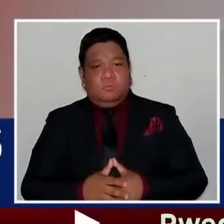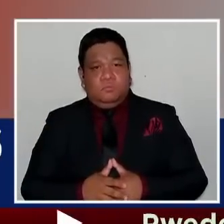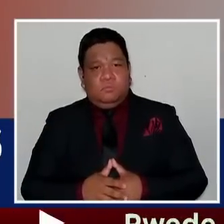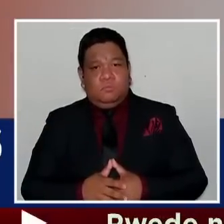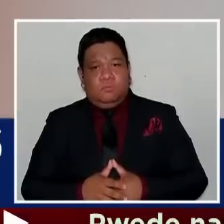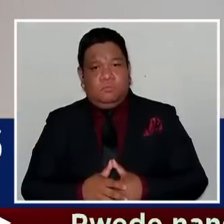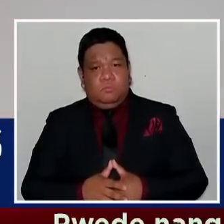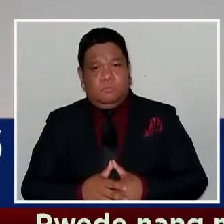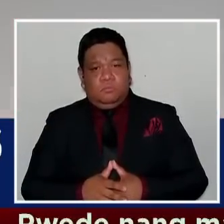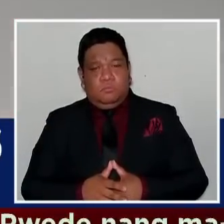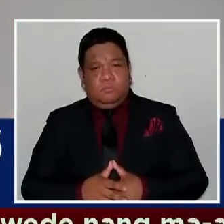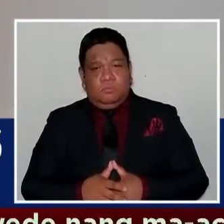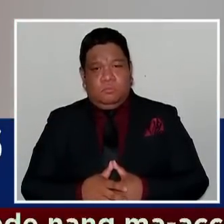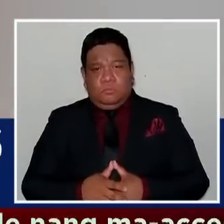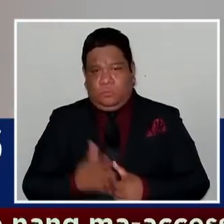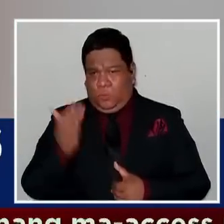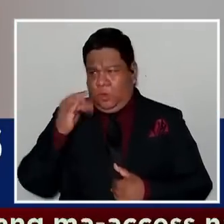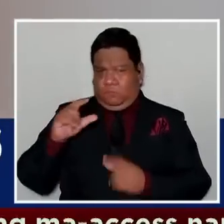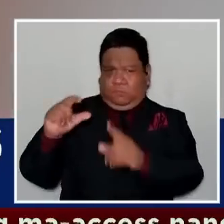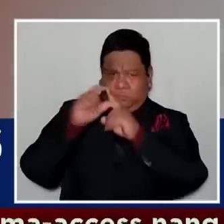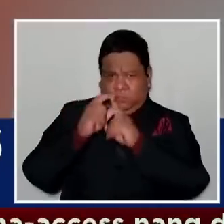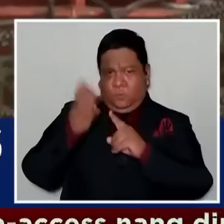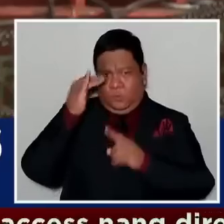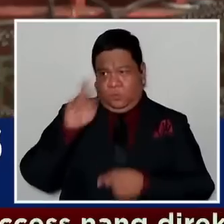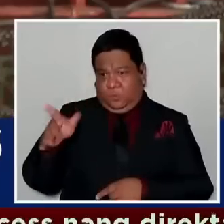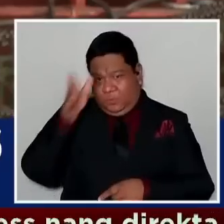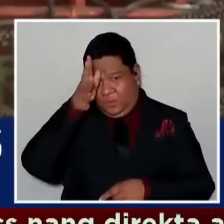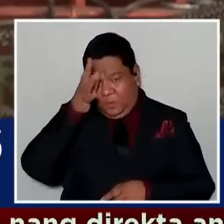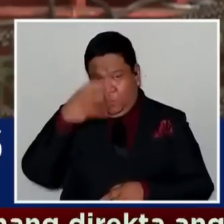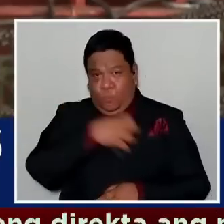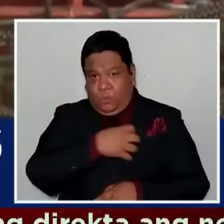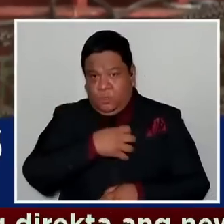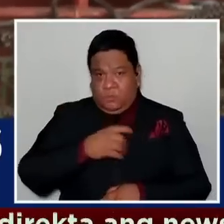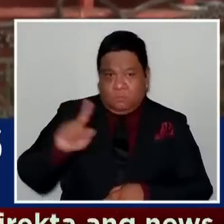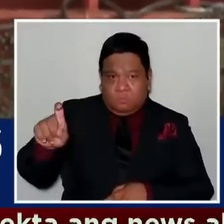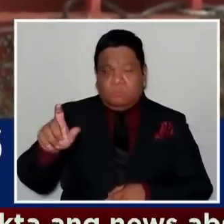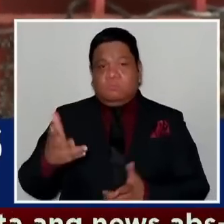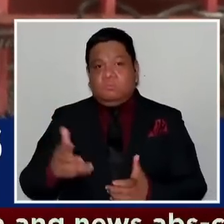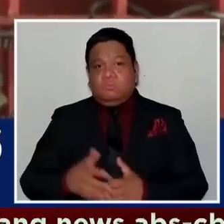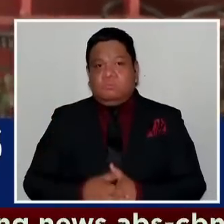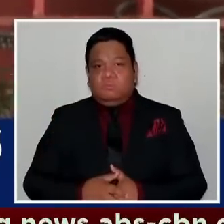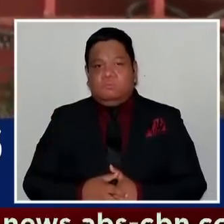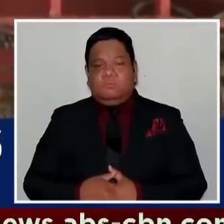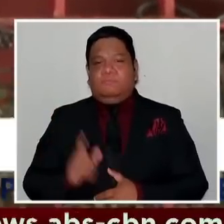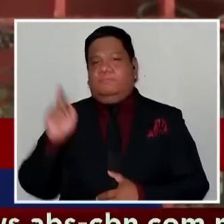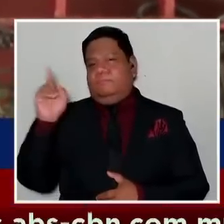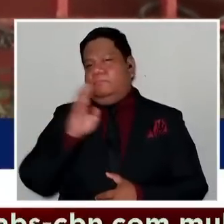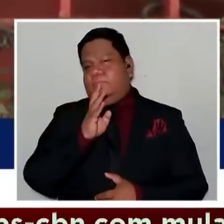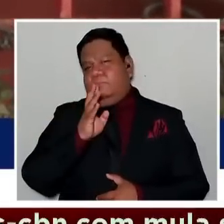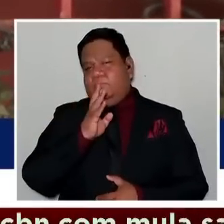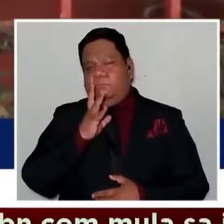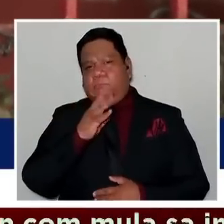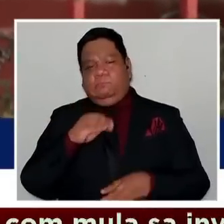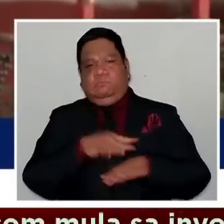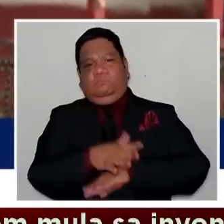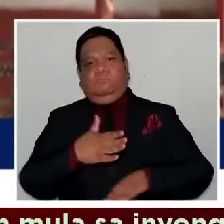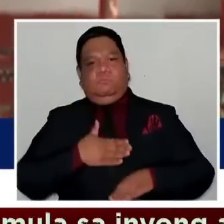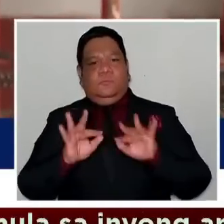Ako para magsalita ka ng gano'n kasi tatay mo pulis. Eh, apektado na yung buong pamilya ko. May mga anak ako nag-aaral.